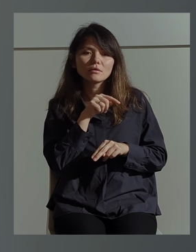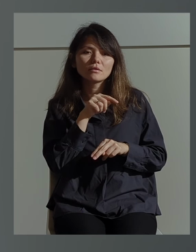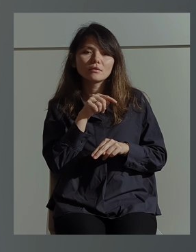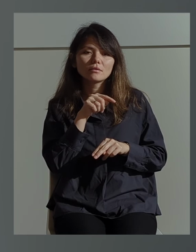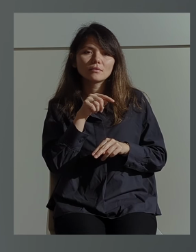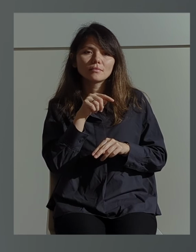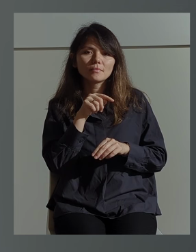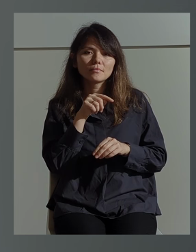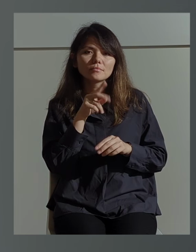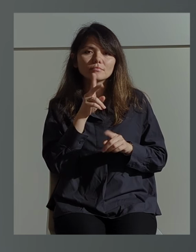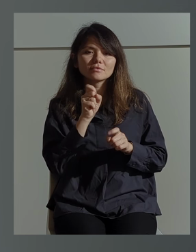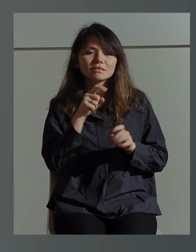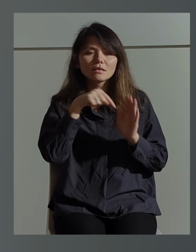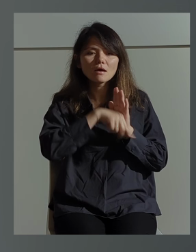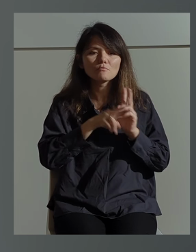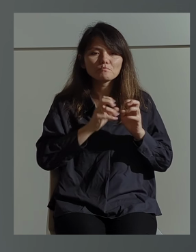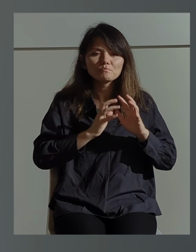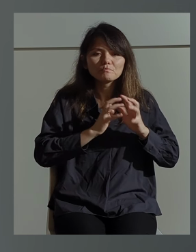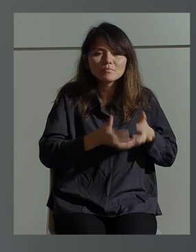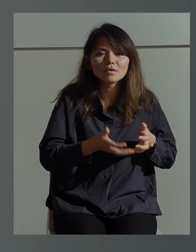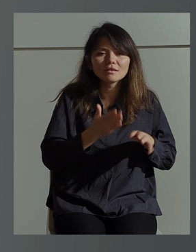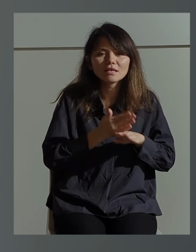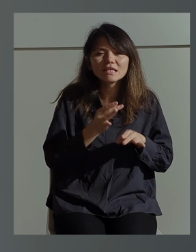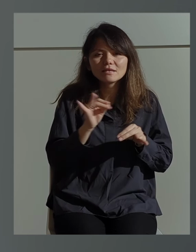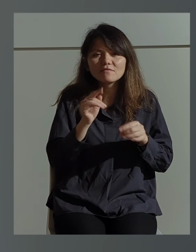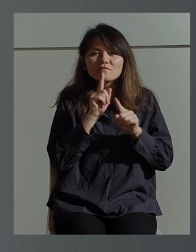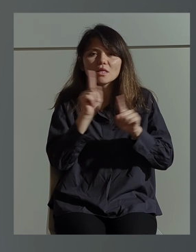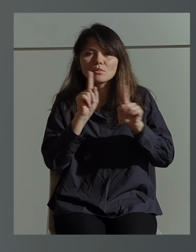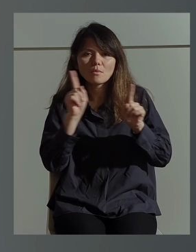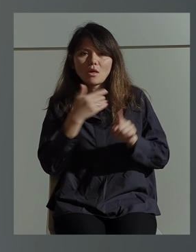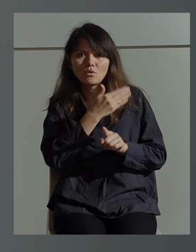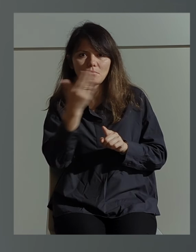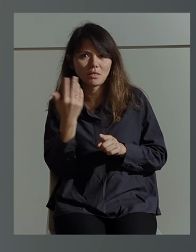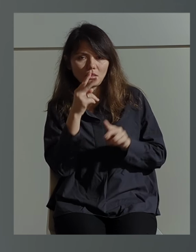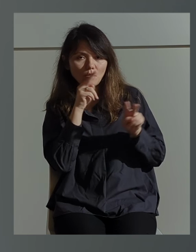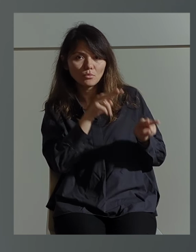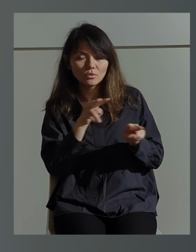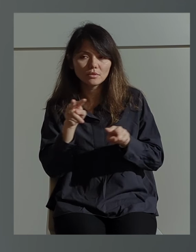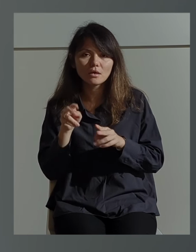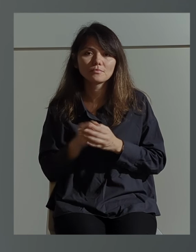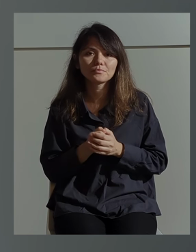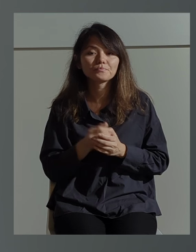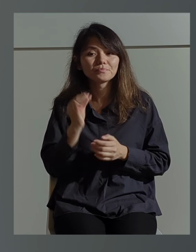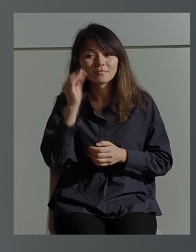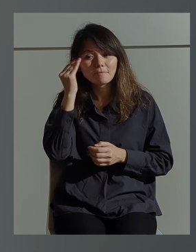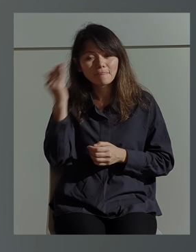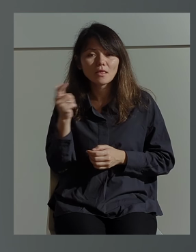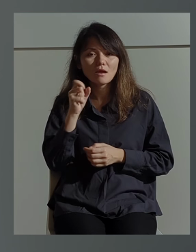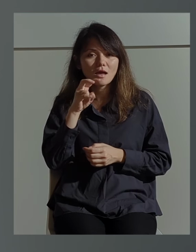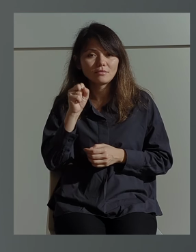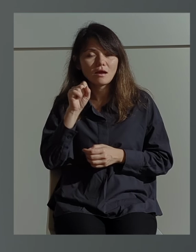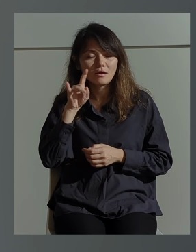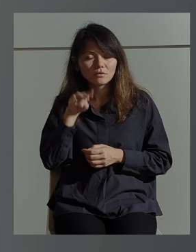тем переменчивы миром явления феноменов который мы наблюдаем вот и с точки зрения